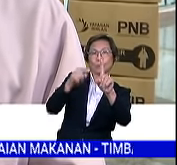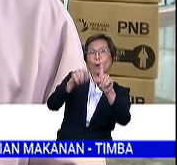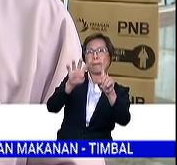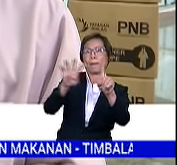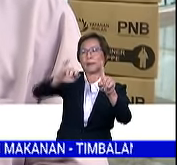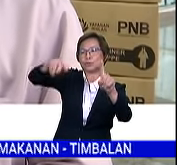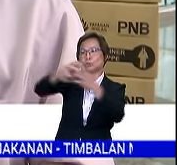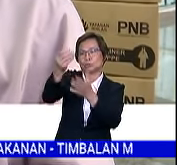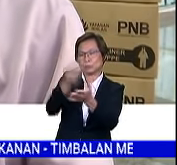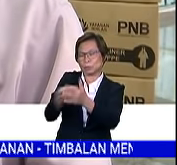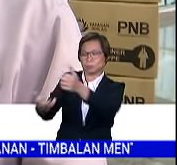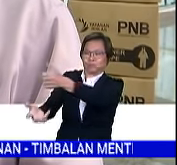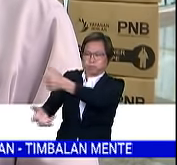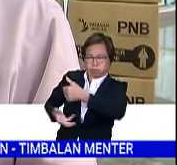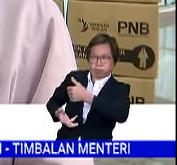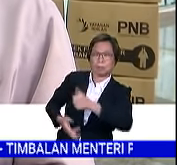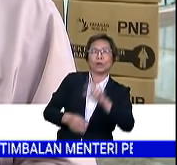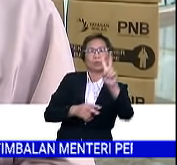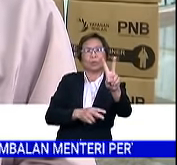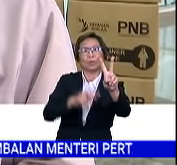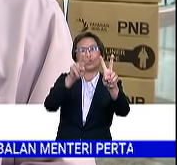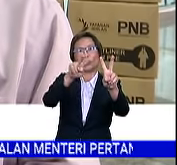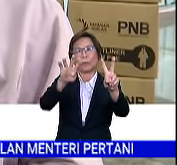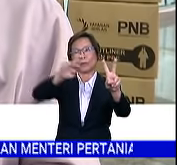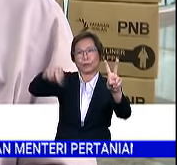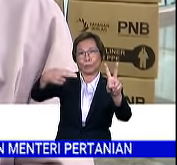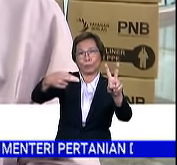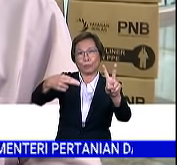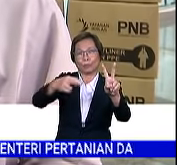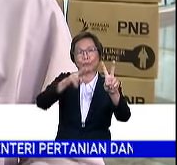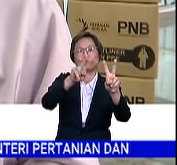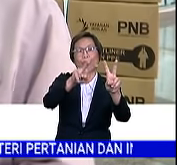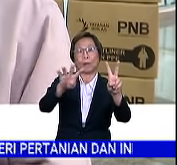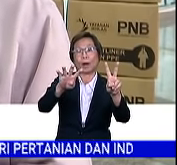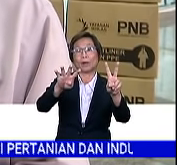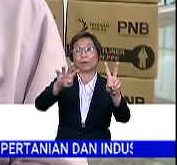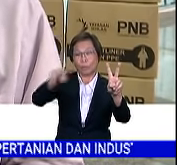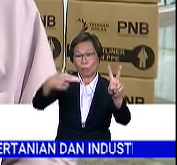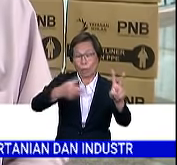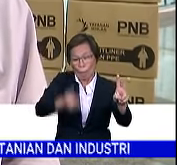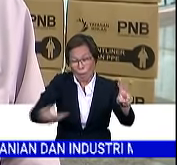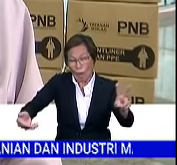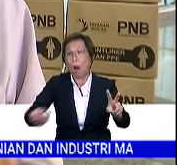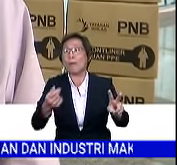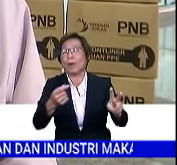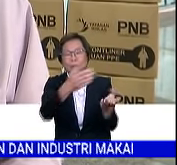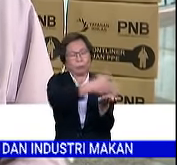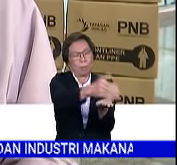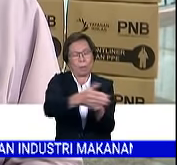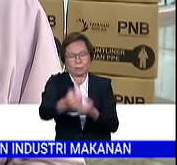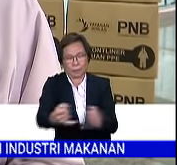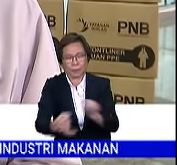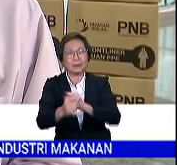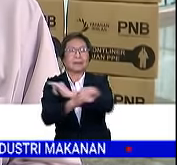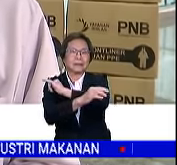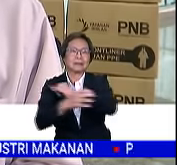RM1.44 juta. Sebanyak 224,000 kos barang ini telah diagihkan ke Jabatan Kesihatan